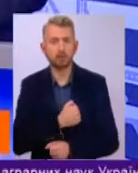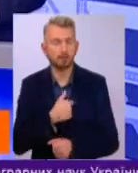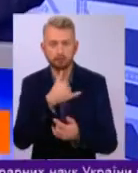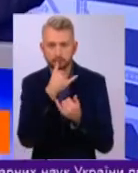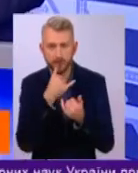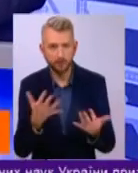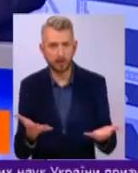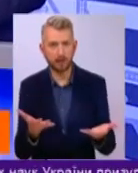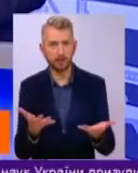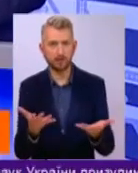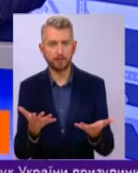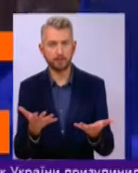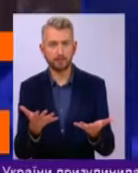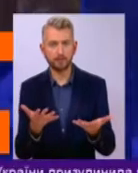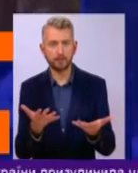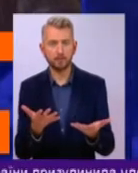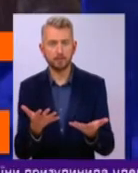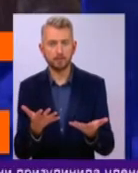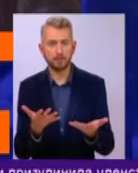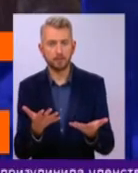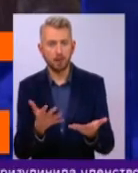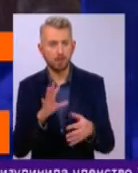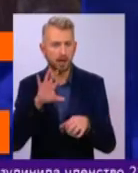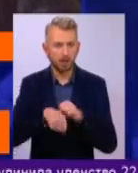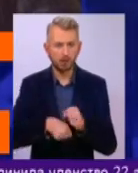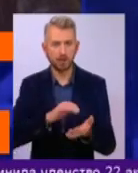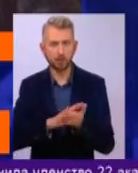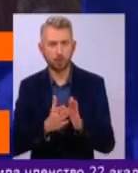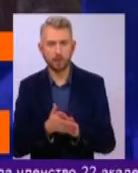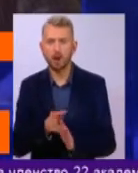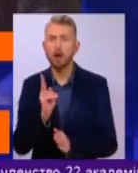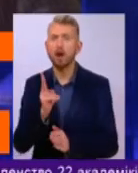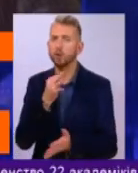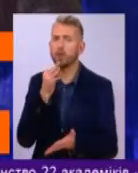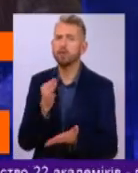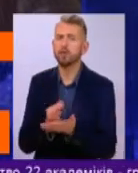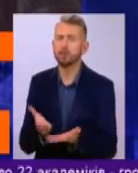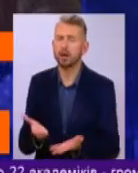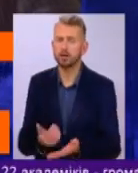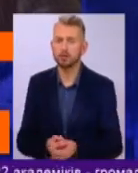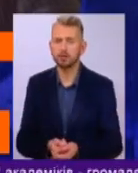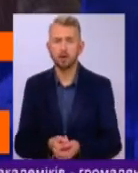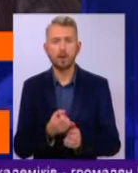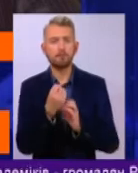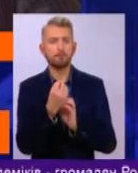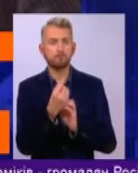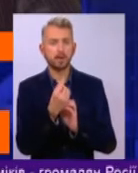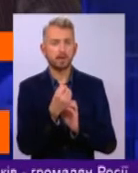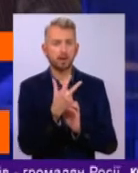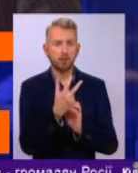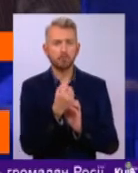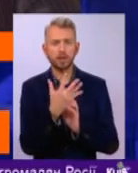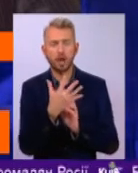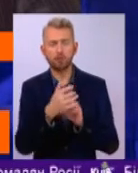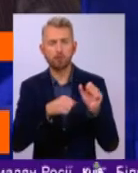вдається, скажімо, переломити ситуацію. Хто за це несе відповідальність? У 2015 роках нам